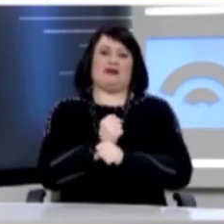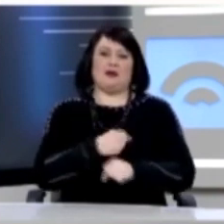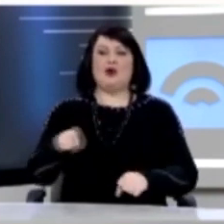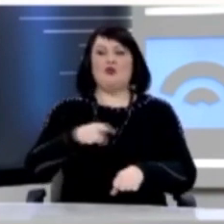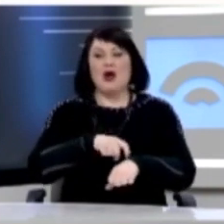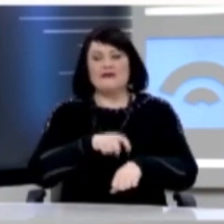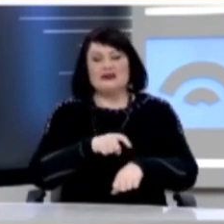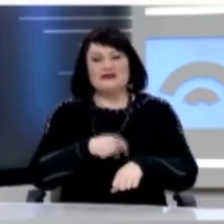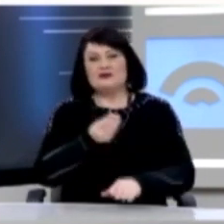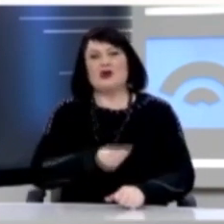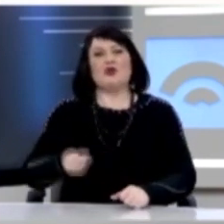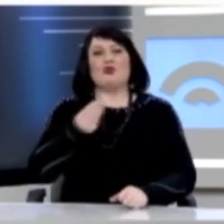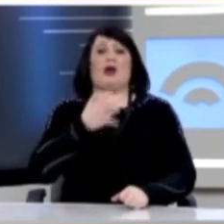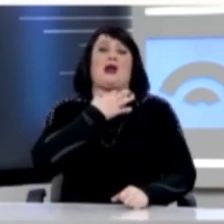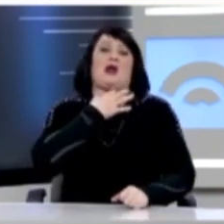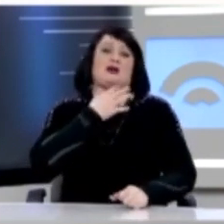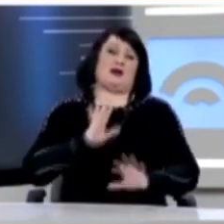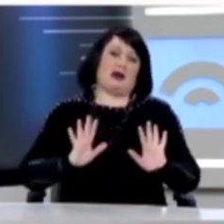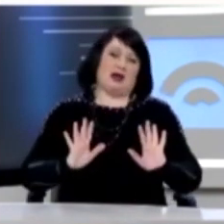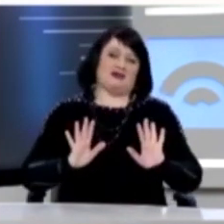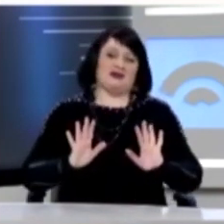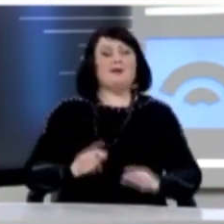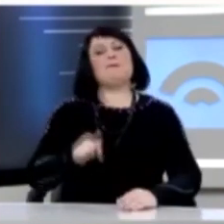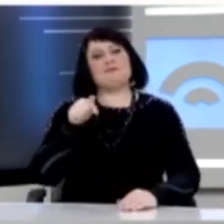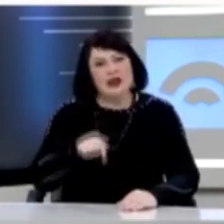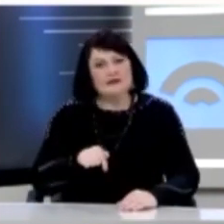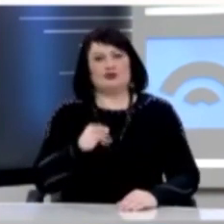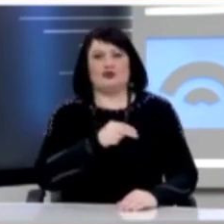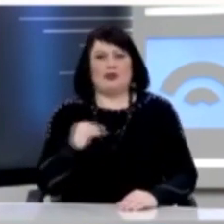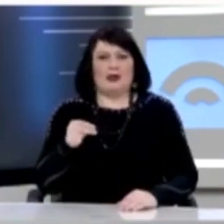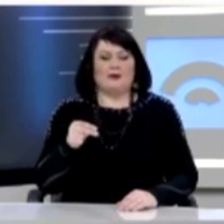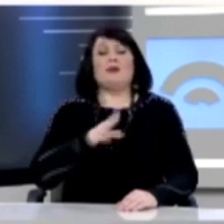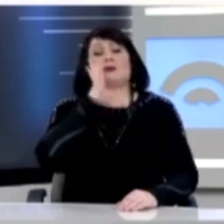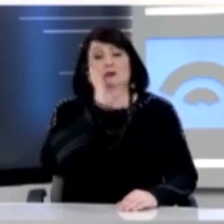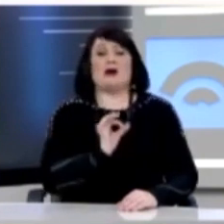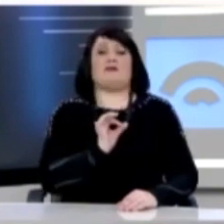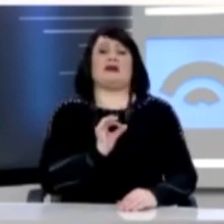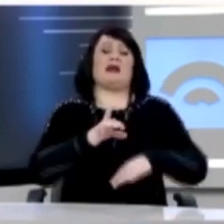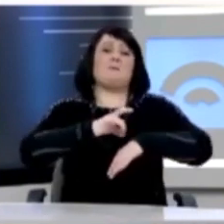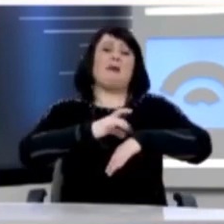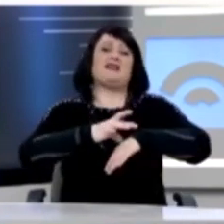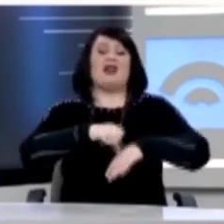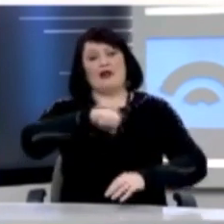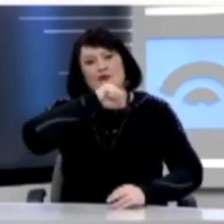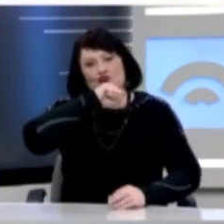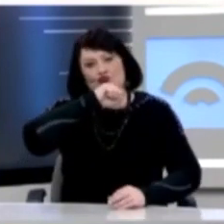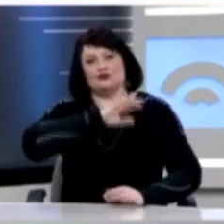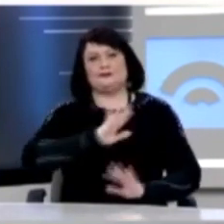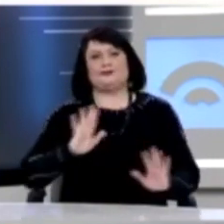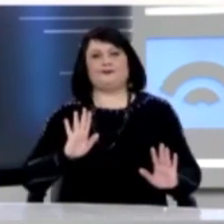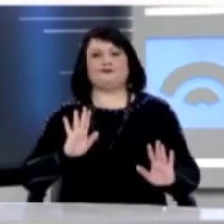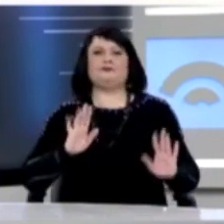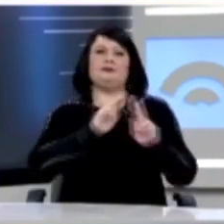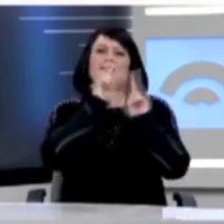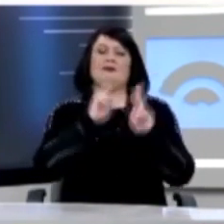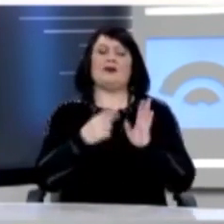μας είναι περισσότερο αναγκαία από ποτέ. Αυτή είναι η γνήσια πατριωτική και βαθιά